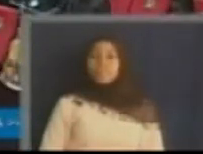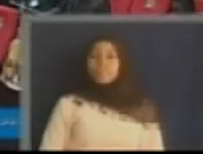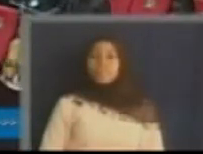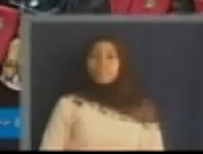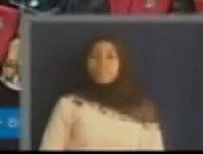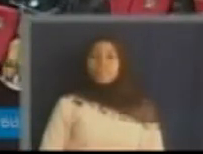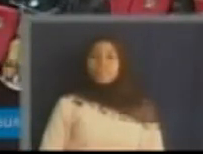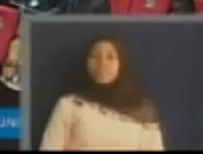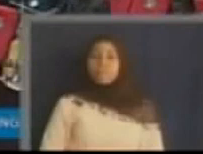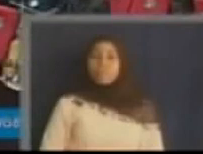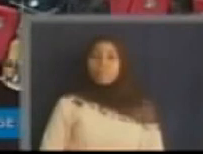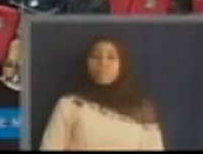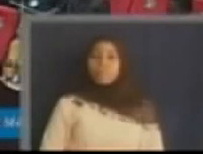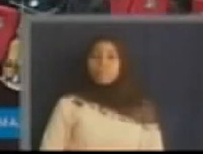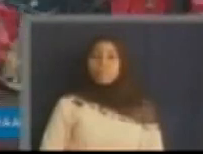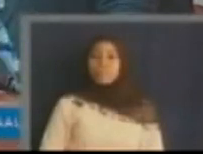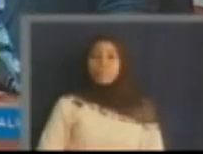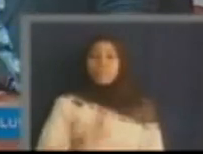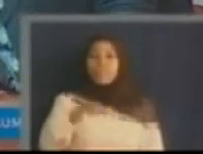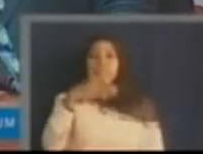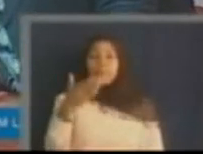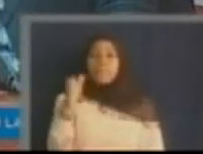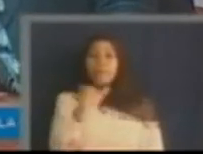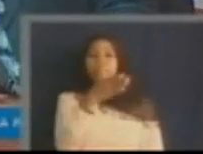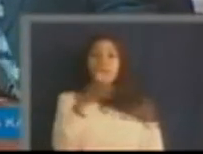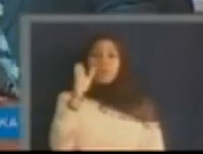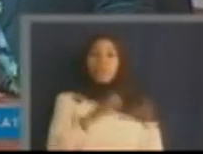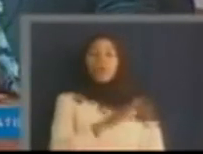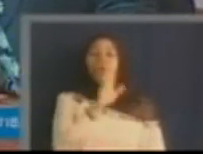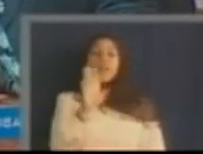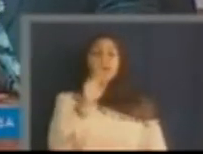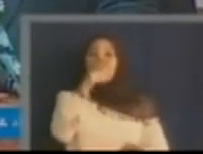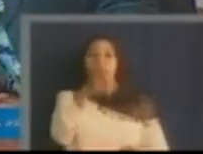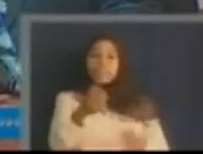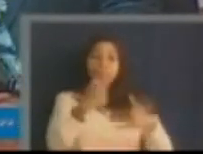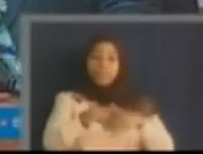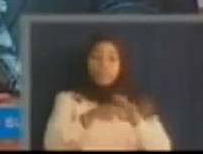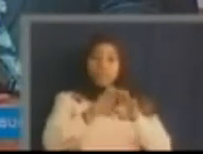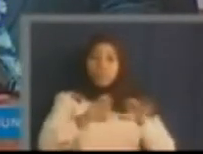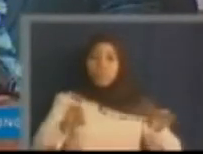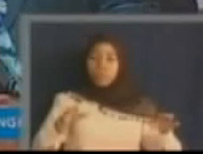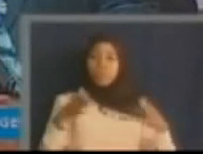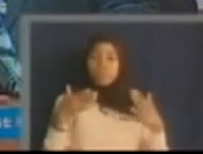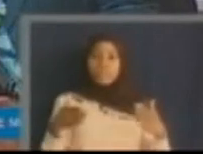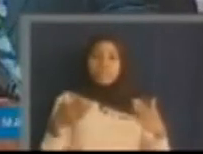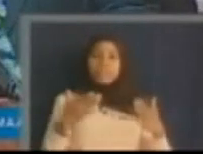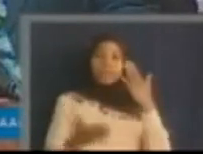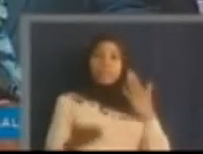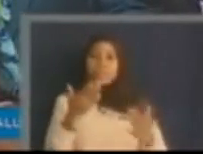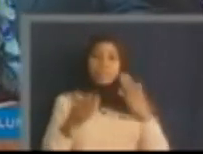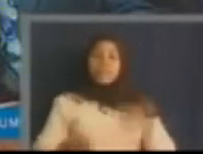Waheshimiwa, baada ya kuona hali ilivyo ndani ya ukumbi, sasa labda nimpe